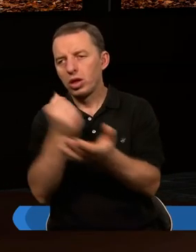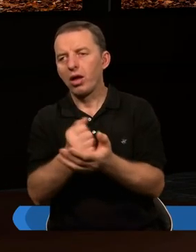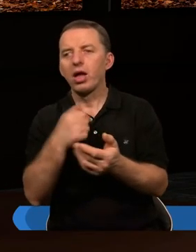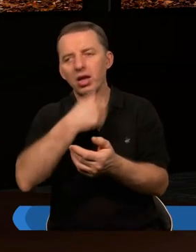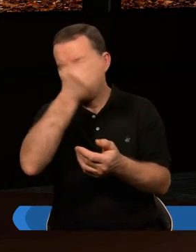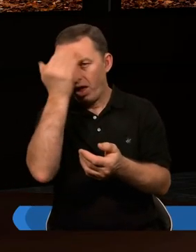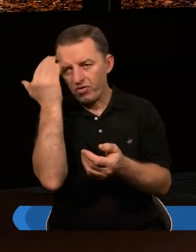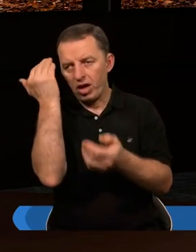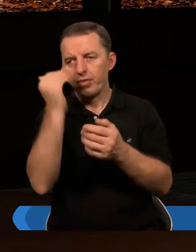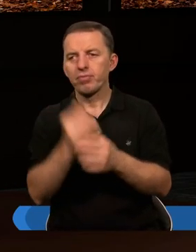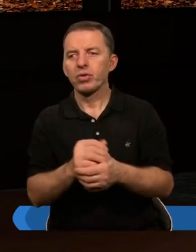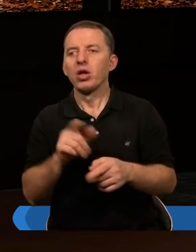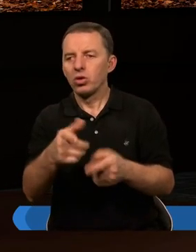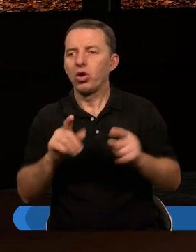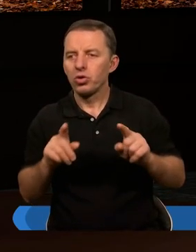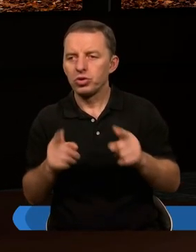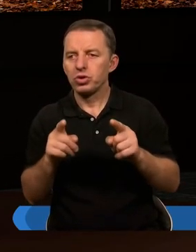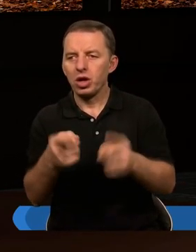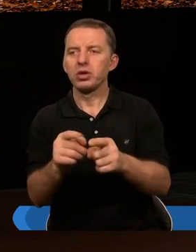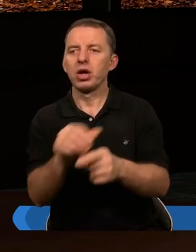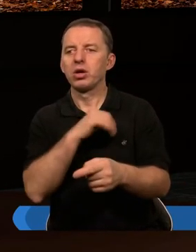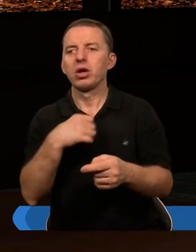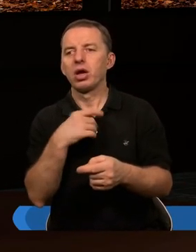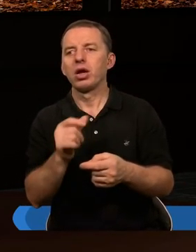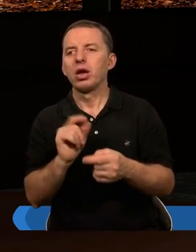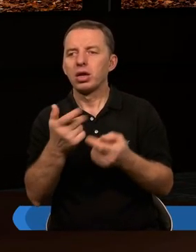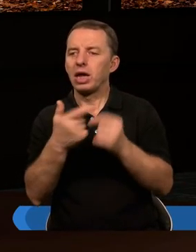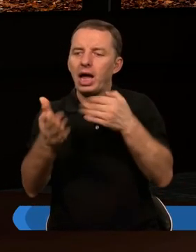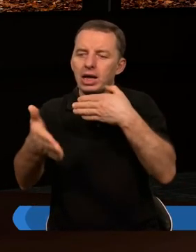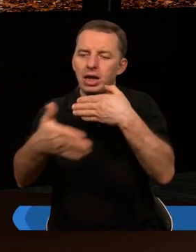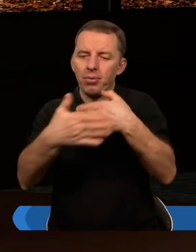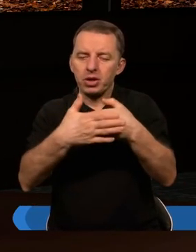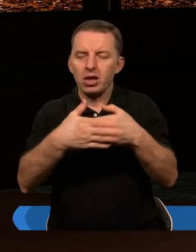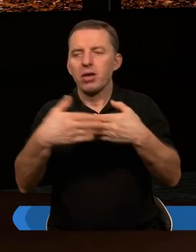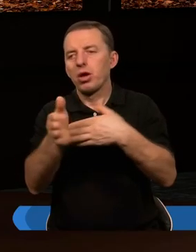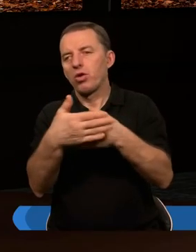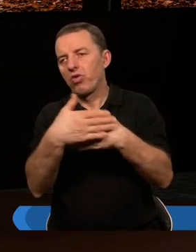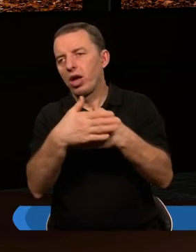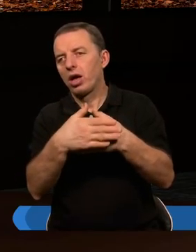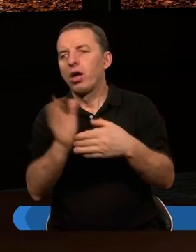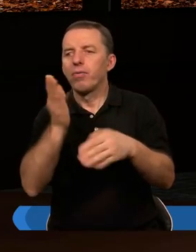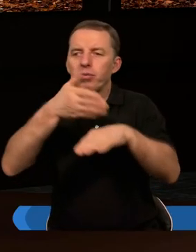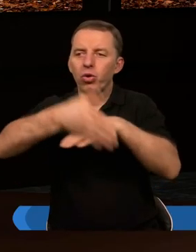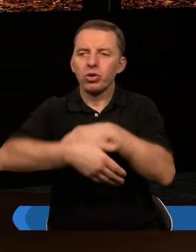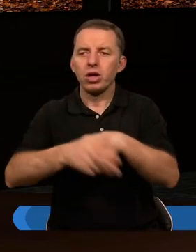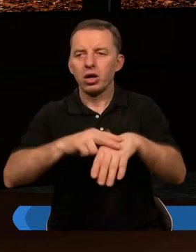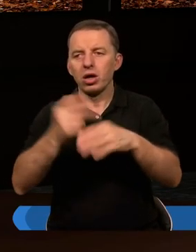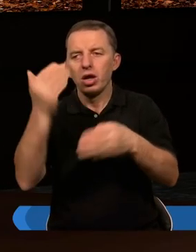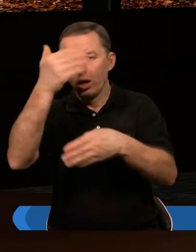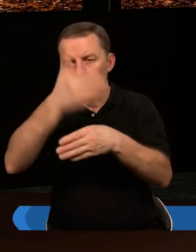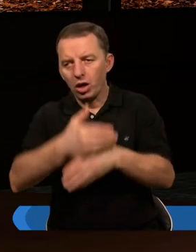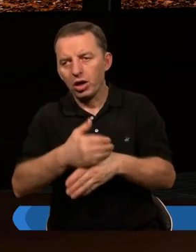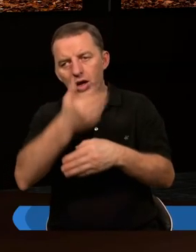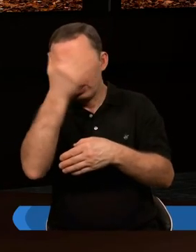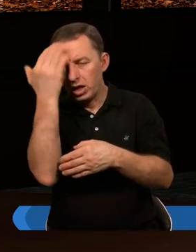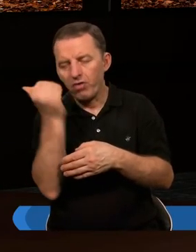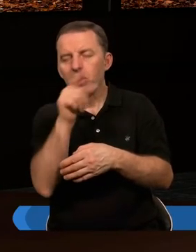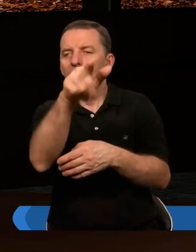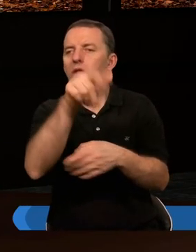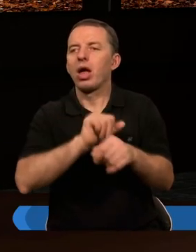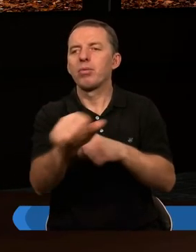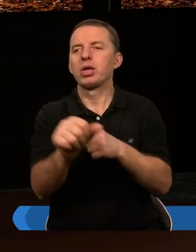bo my tego nie wiemy. Często się to dzieje za zamkniętymi drzwiami, w późnych godzinach, czasem nawet nocnych, więc my nie